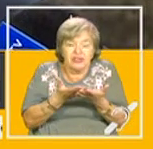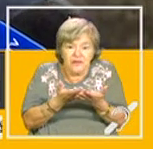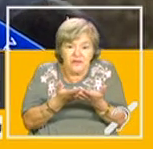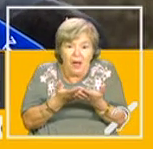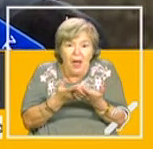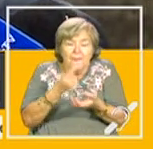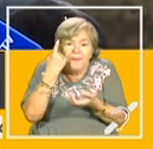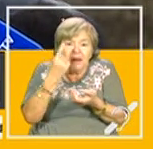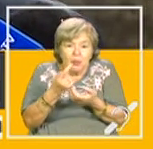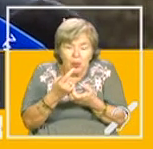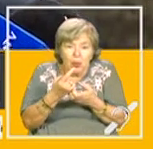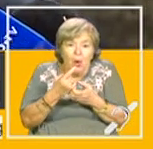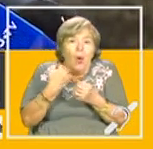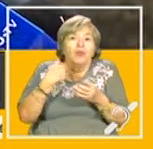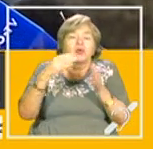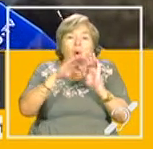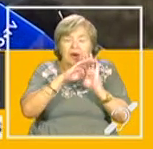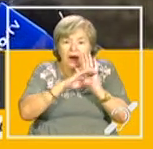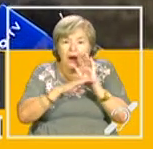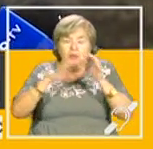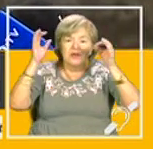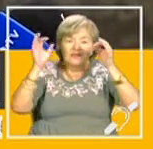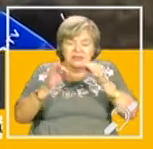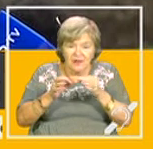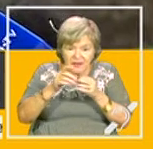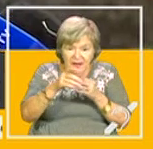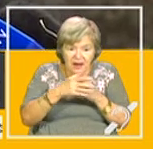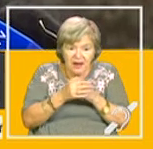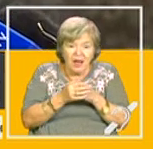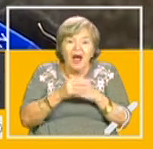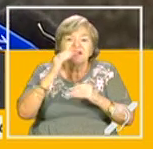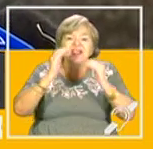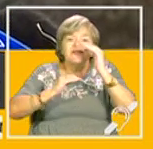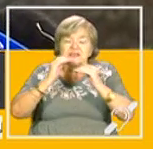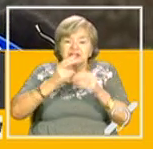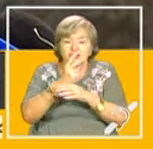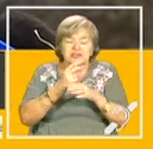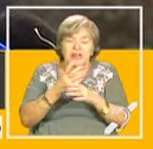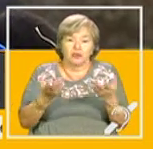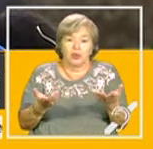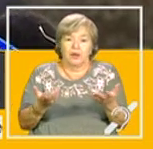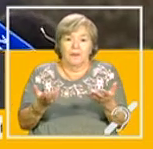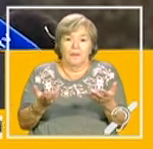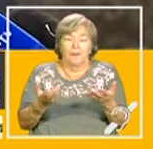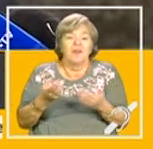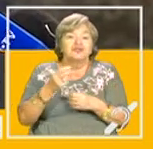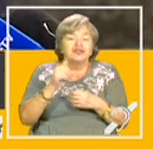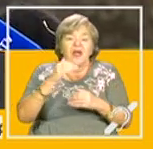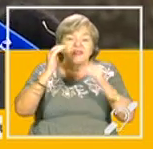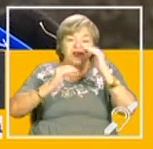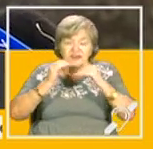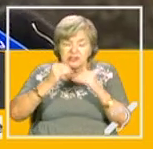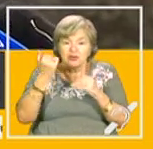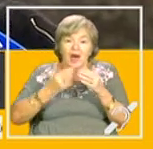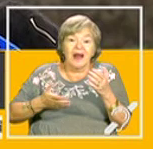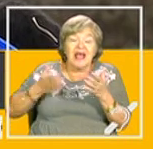rând, graficul de scădere al deficitului financiar și deficitul cu care